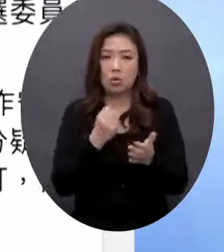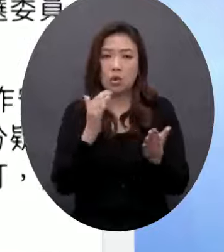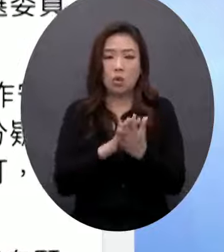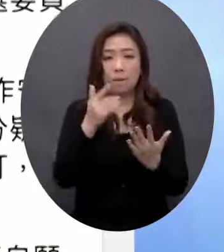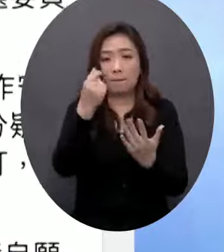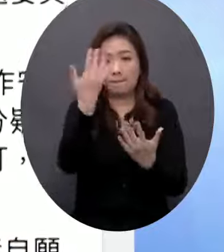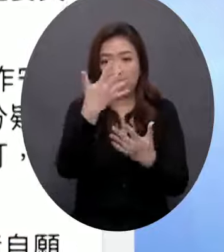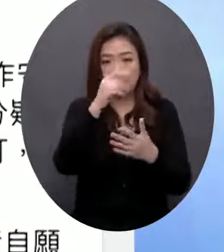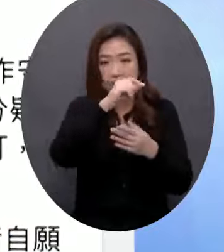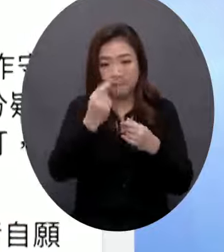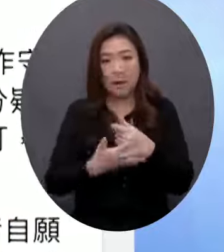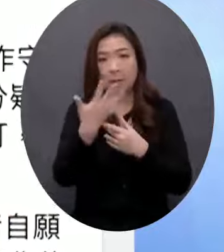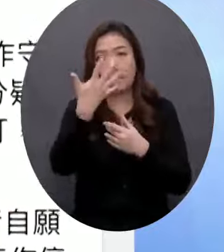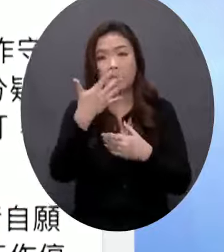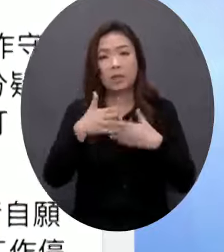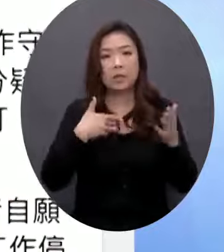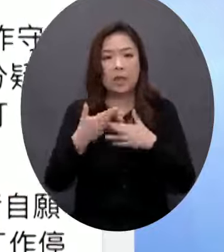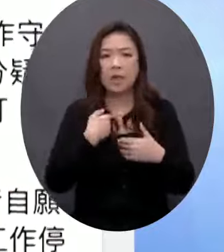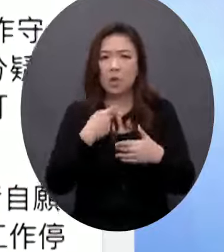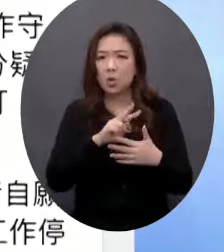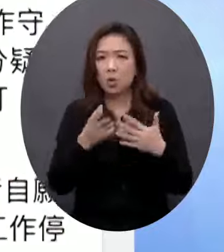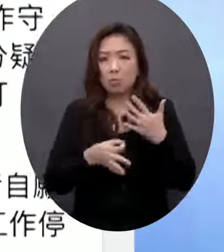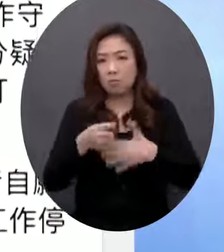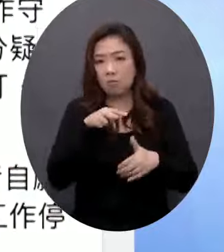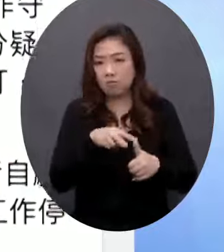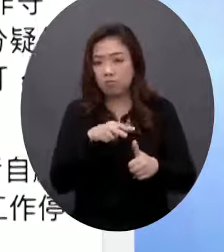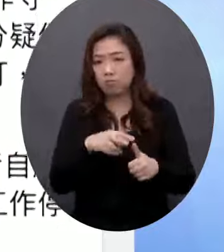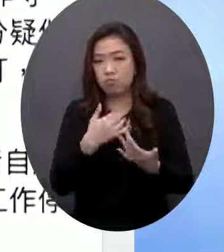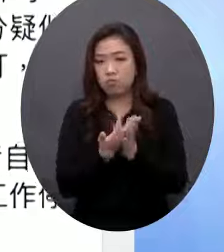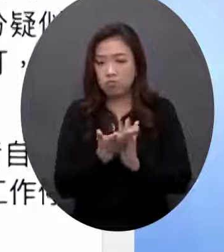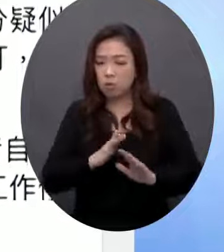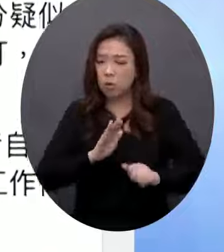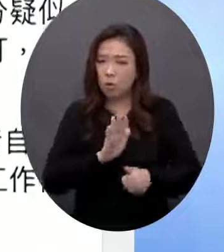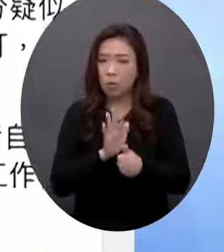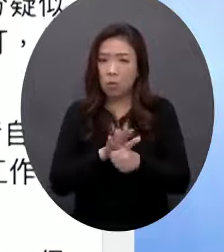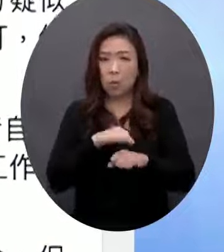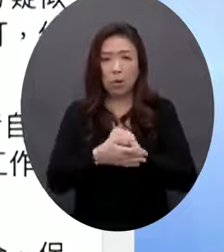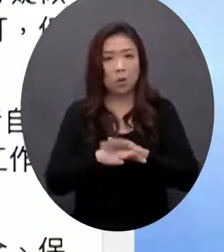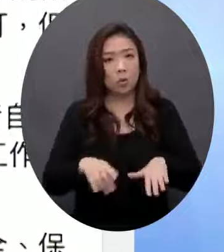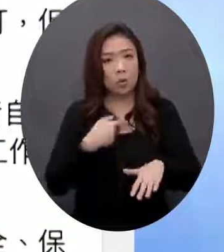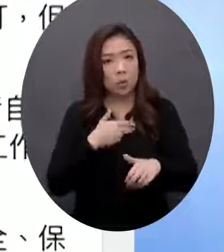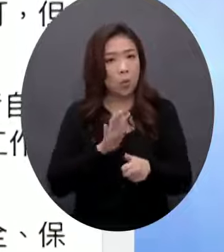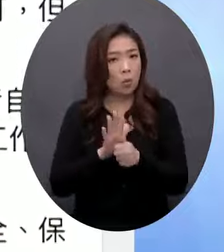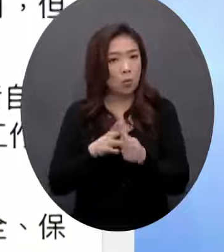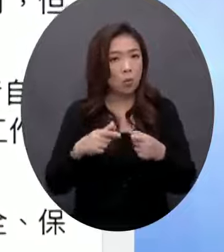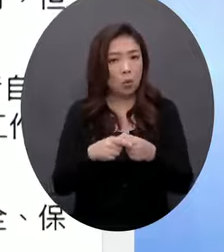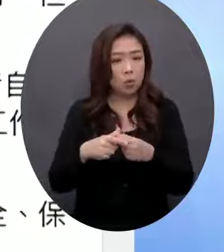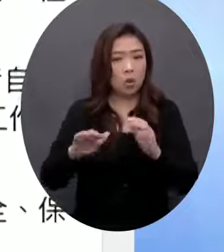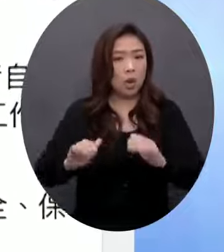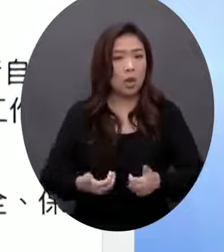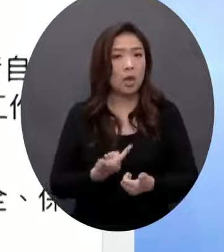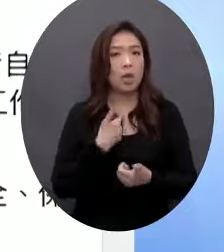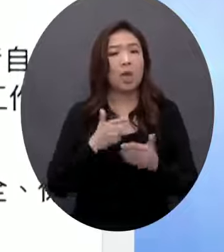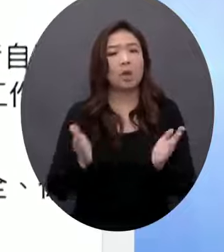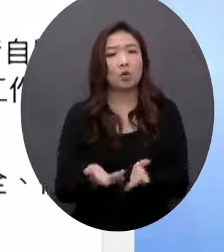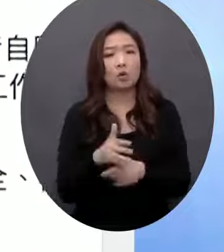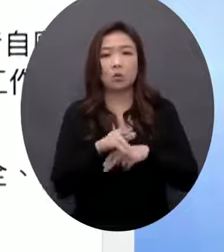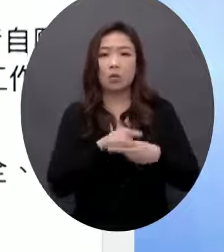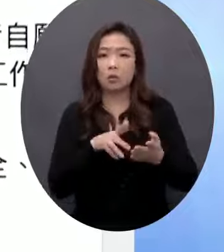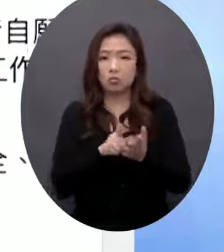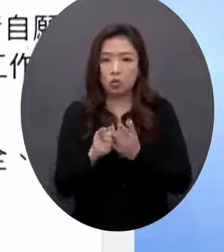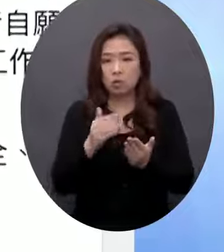说明有必要完善局方的管治，从而更好地维护国家安全，保障公众利益，促进社工专业